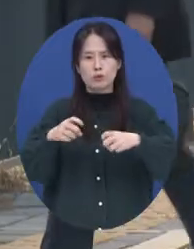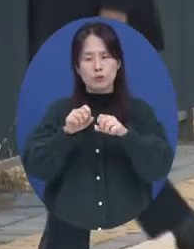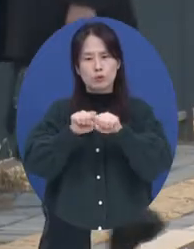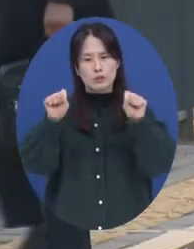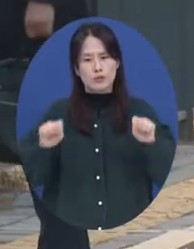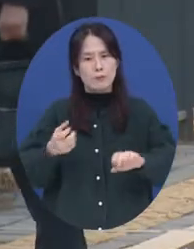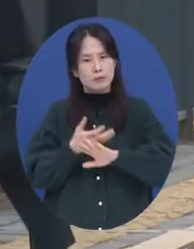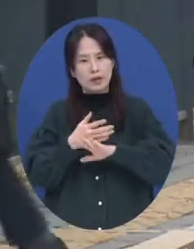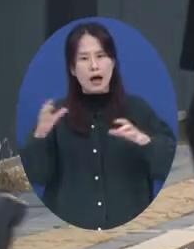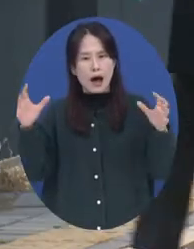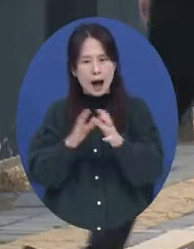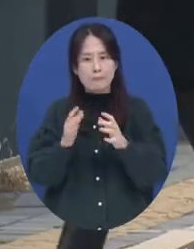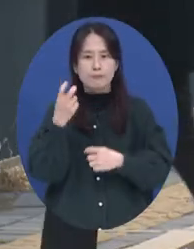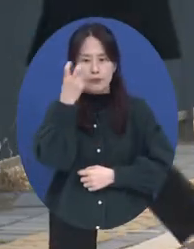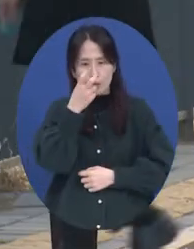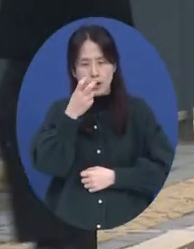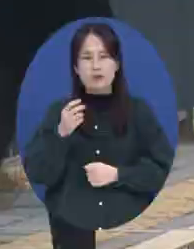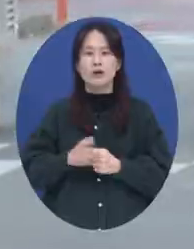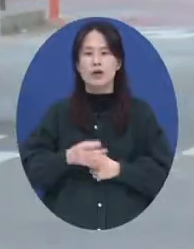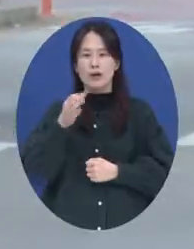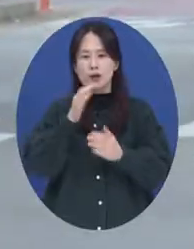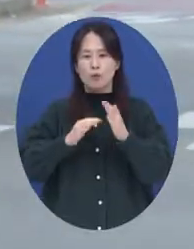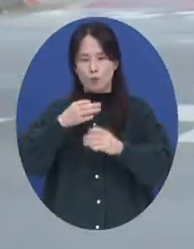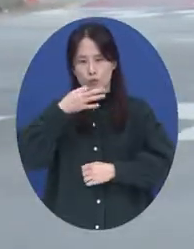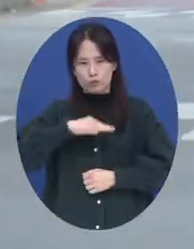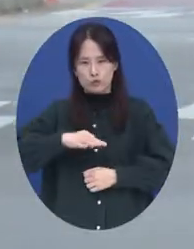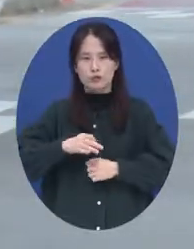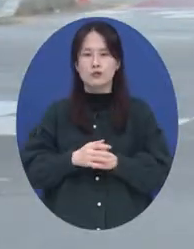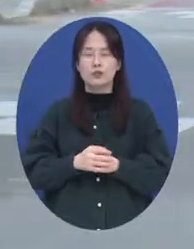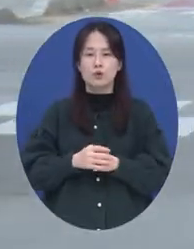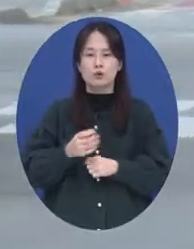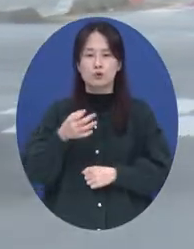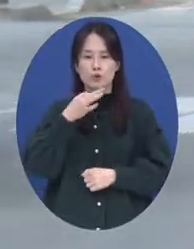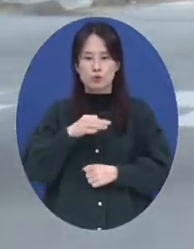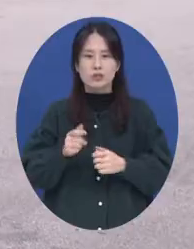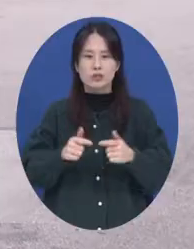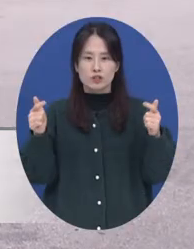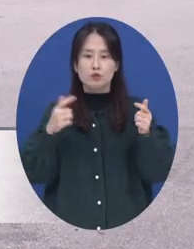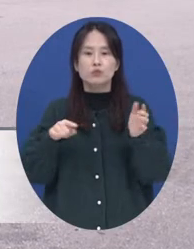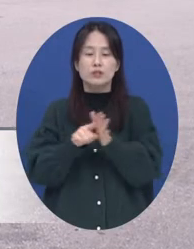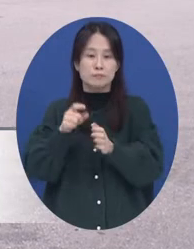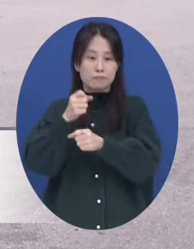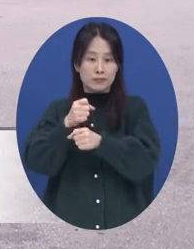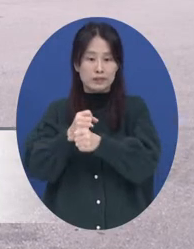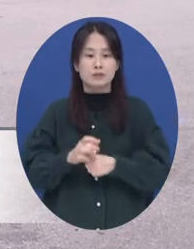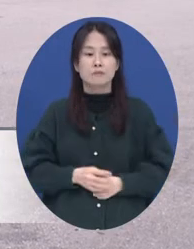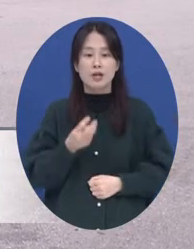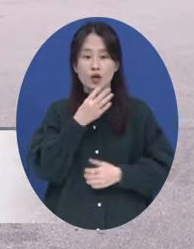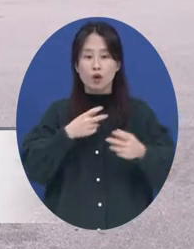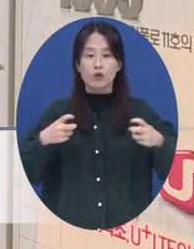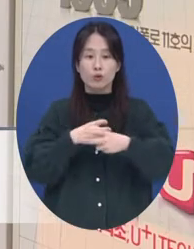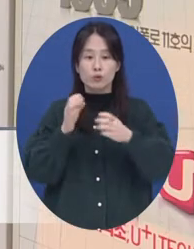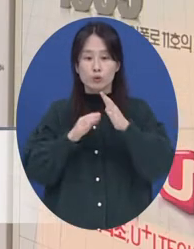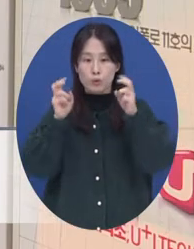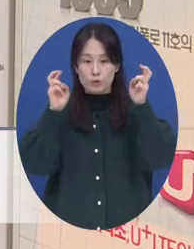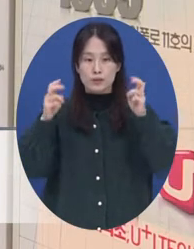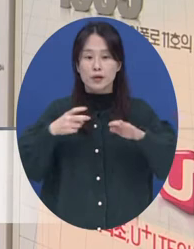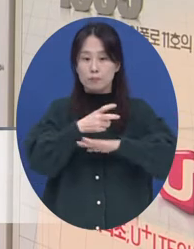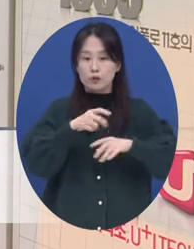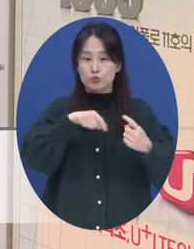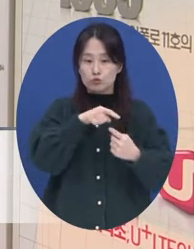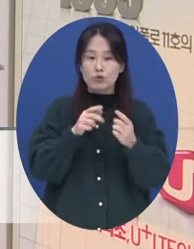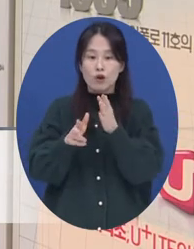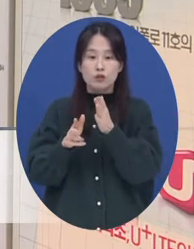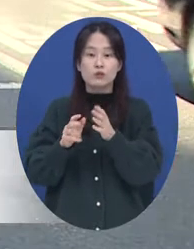통합 관리에 공공성과 효율성을 높이기 위해서 만들어진 겁니다 경기 교통 공사 는 공공 버스 운영과